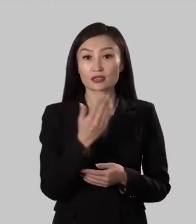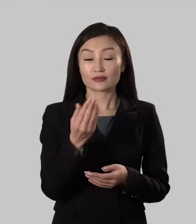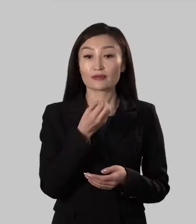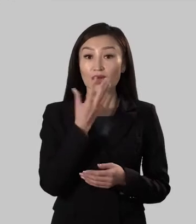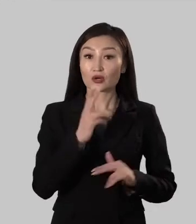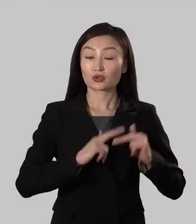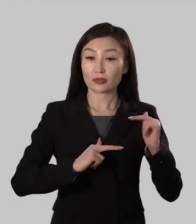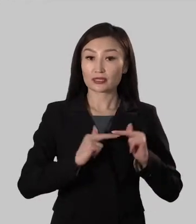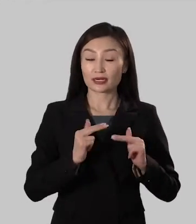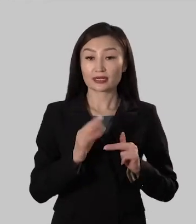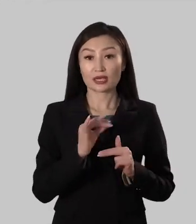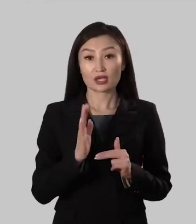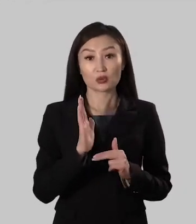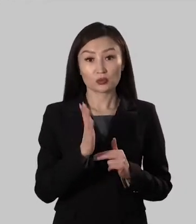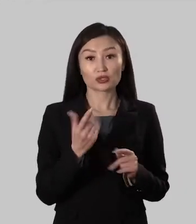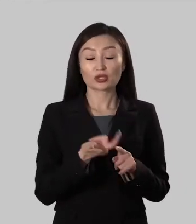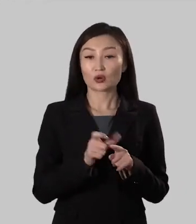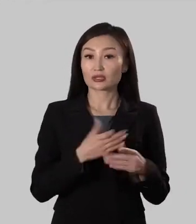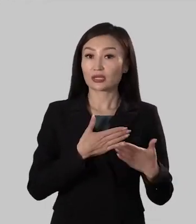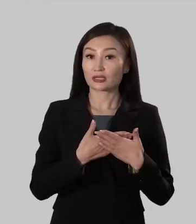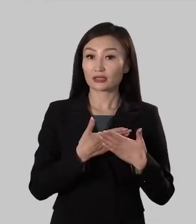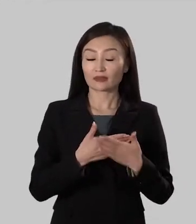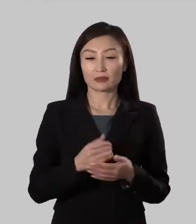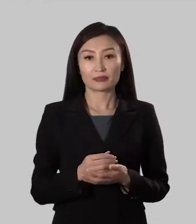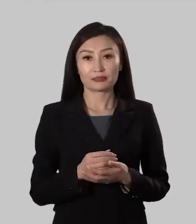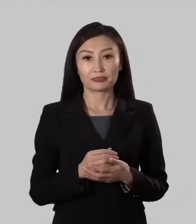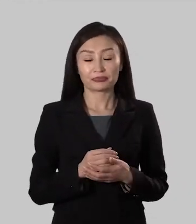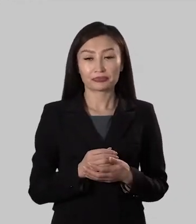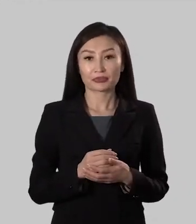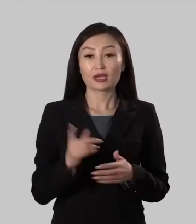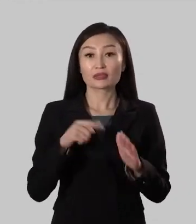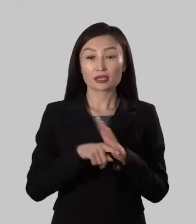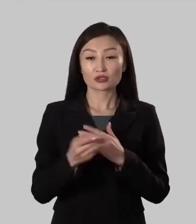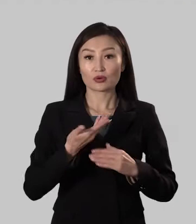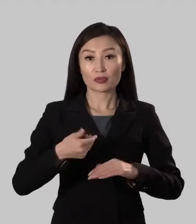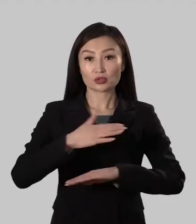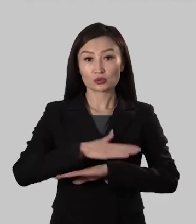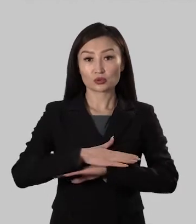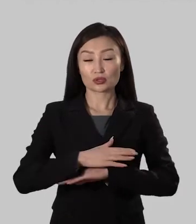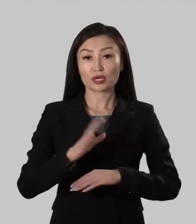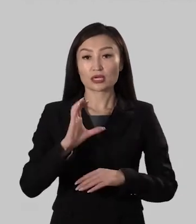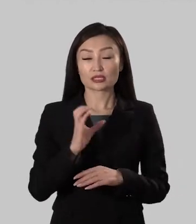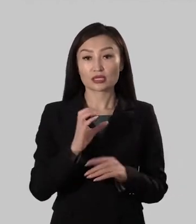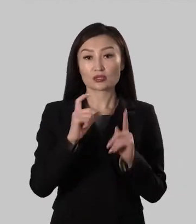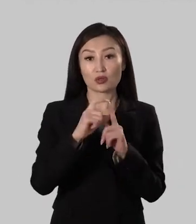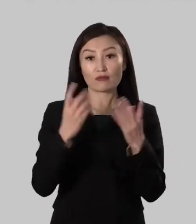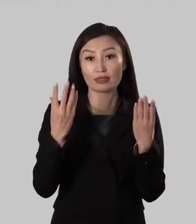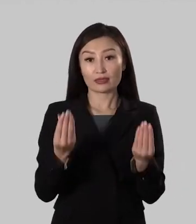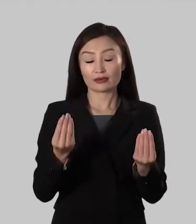хорошем настроении и будете очень активными. Начнем наш урок с рубрики «Слово